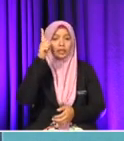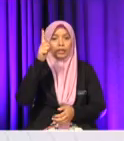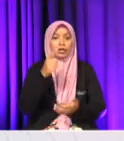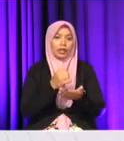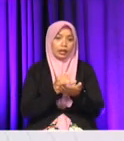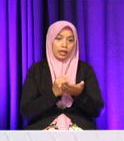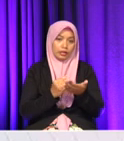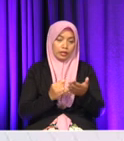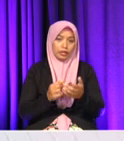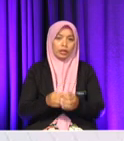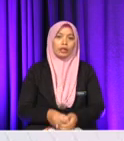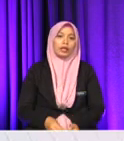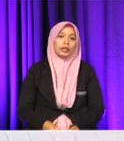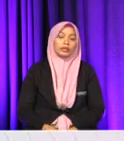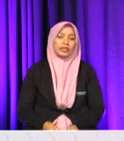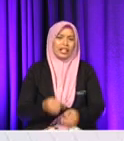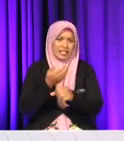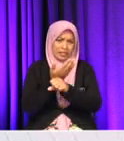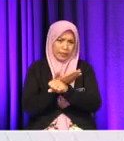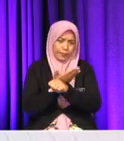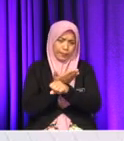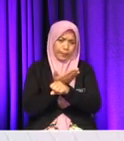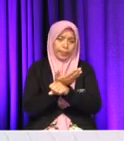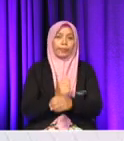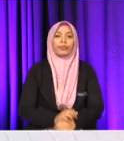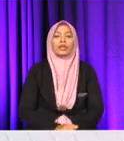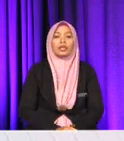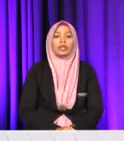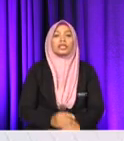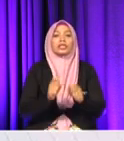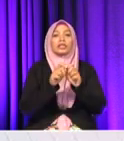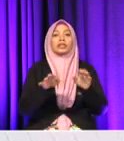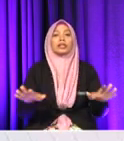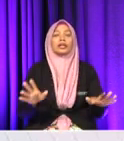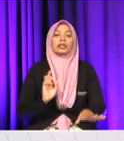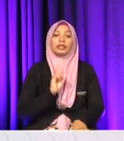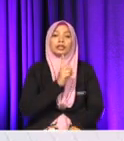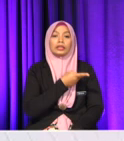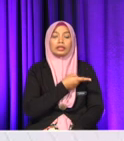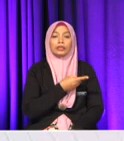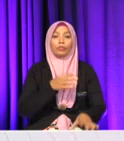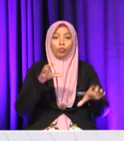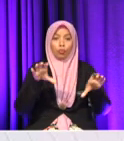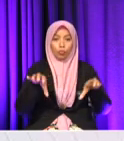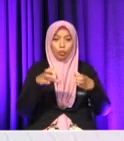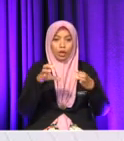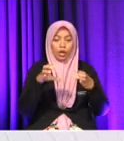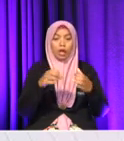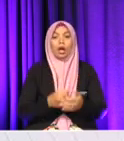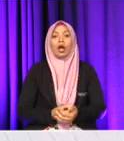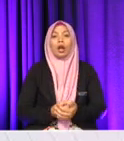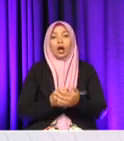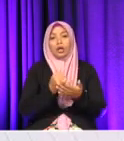eee proses yang berikutnya ialah karangan Kalsel setelah kita menghasilkan lakaran kecil mungkin ada beberapa cara yang kecil